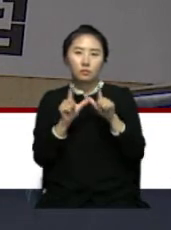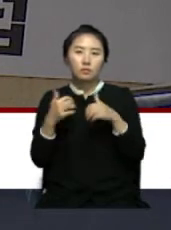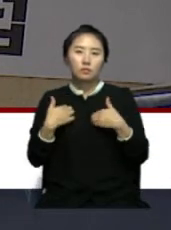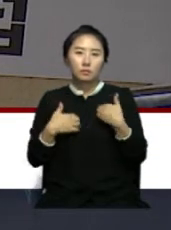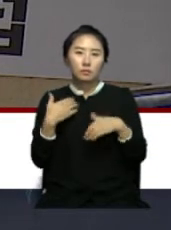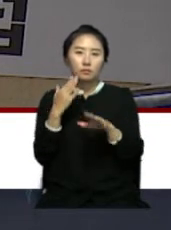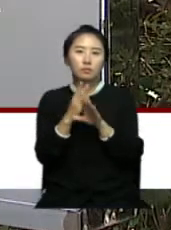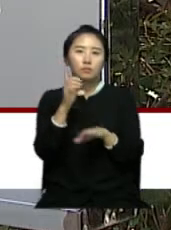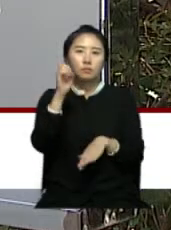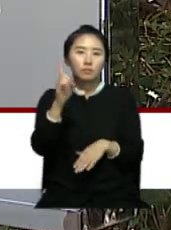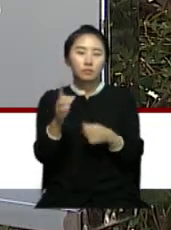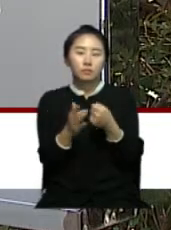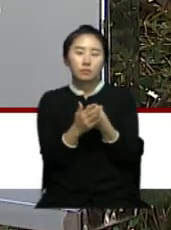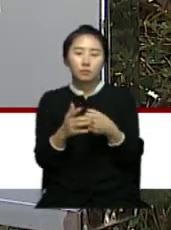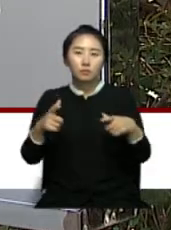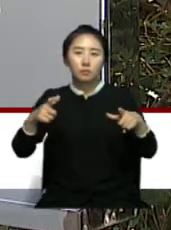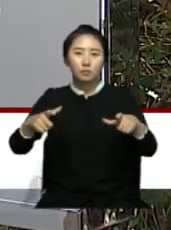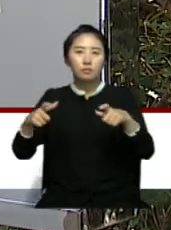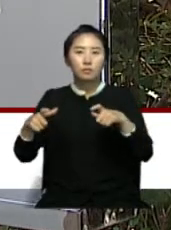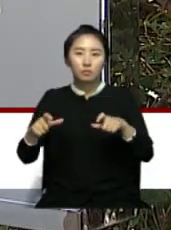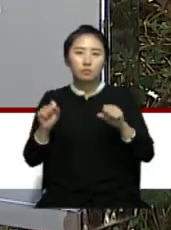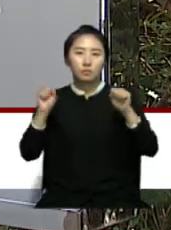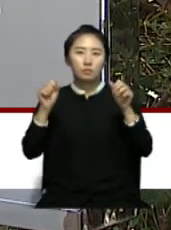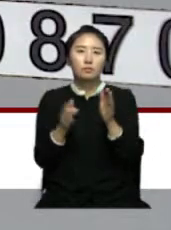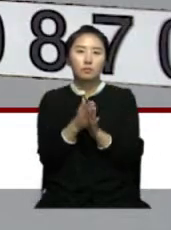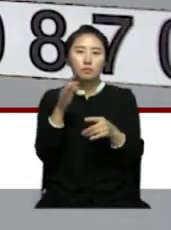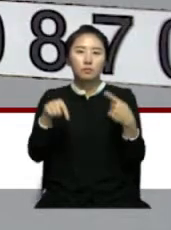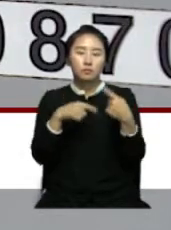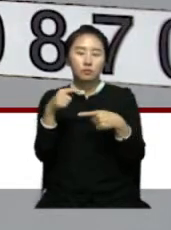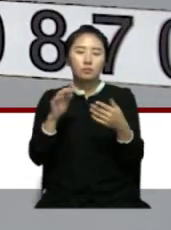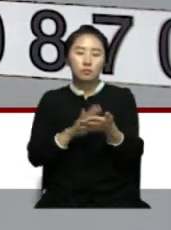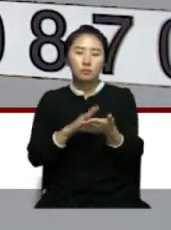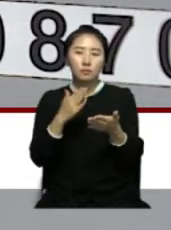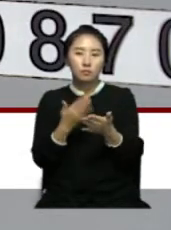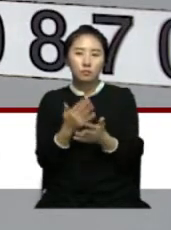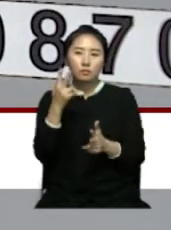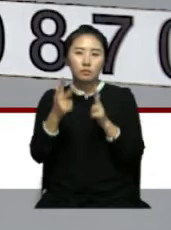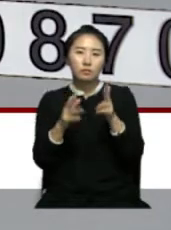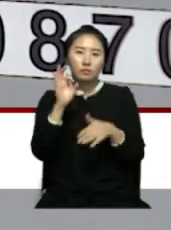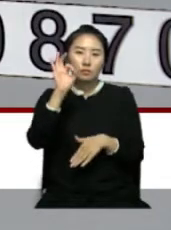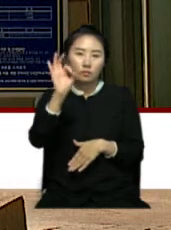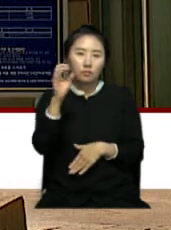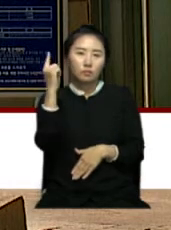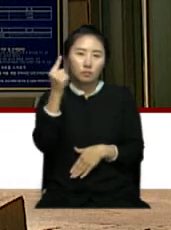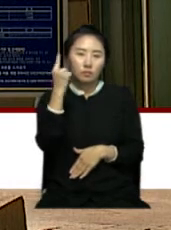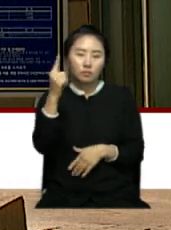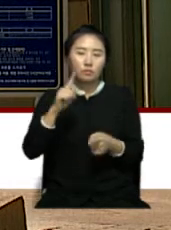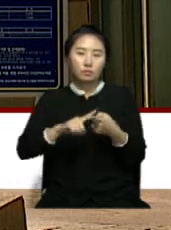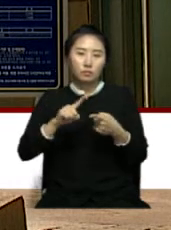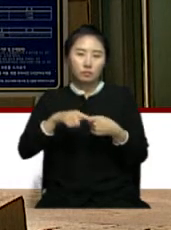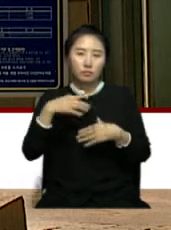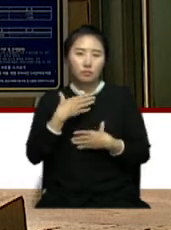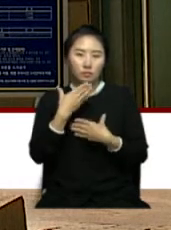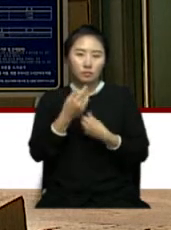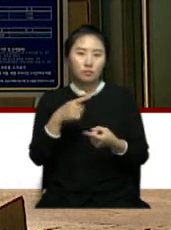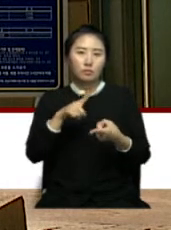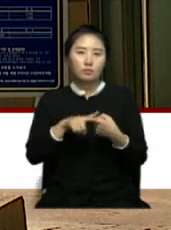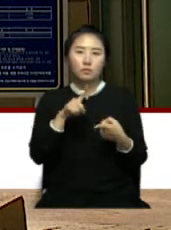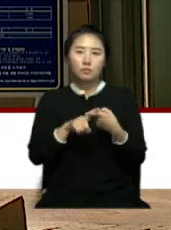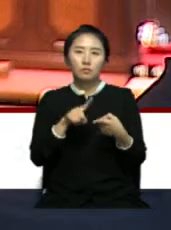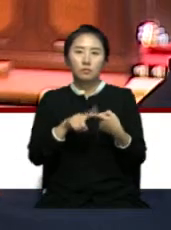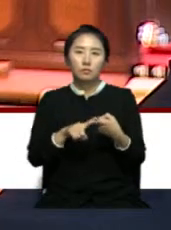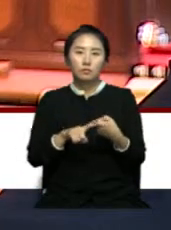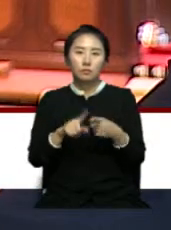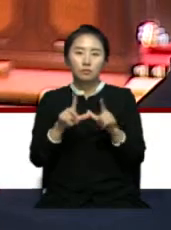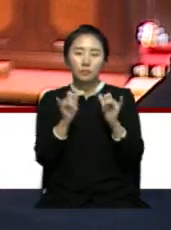하나이기 때문에 구에서는 체육시설이 운영 개선 사용해 적정 아 이용 편의 증대 등을 통해